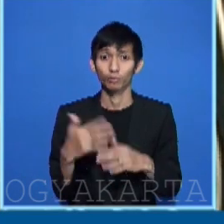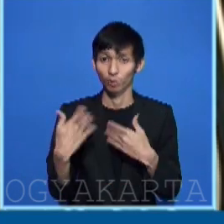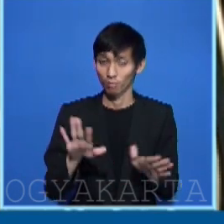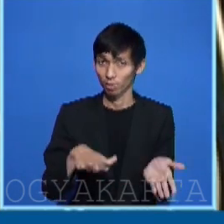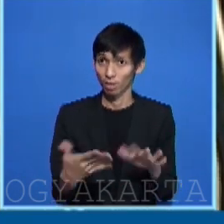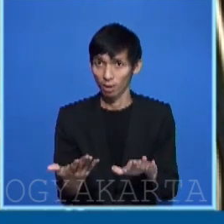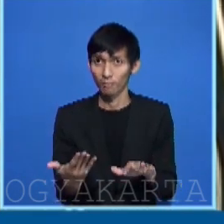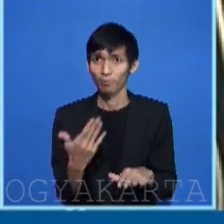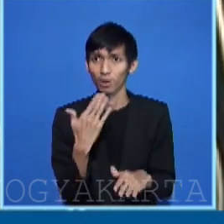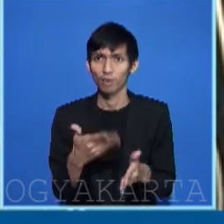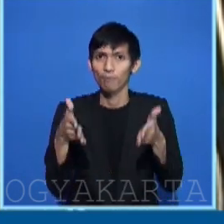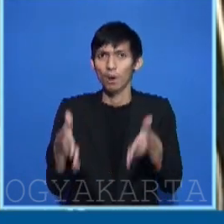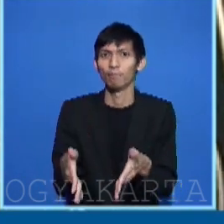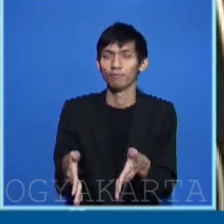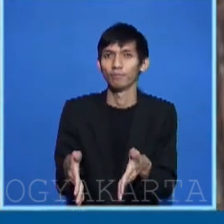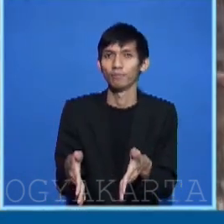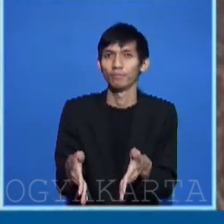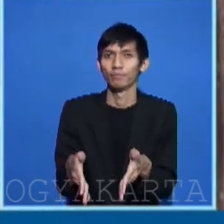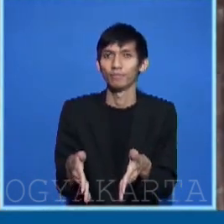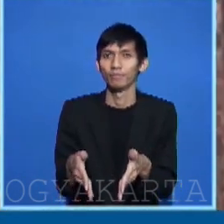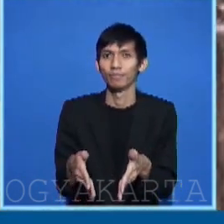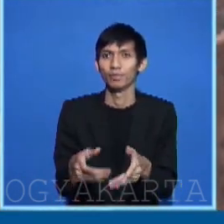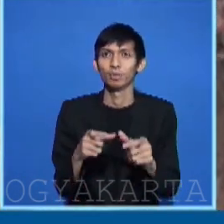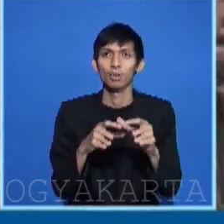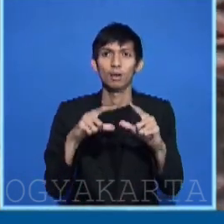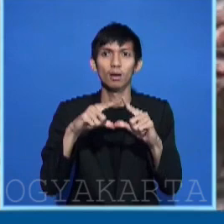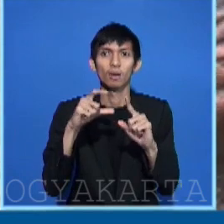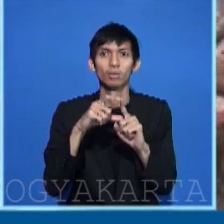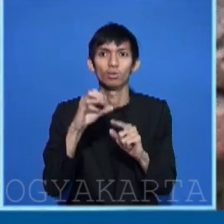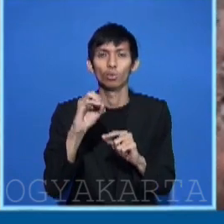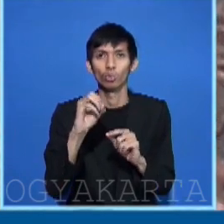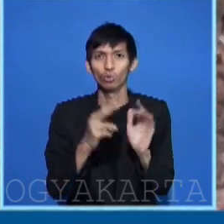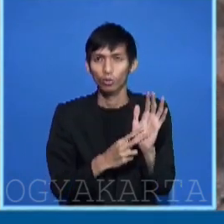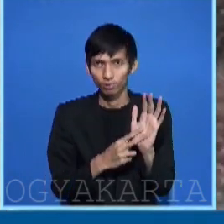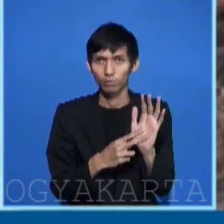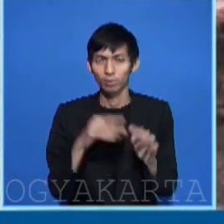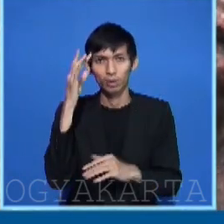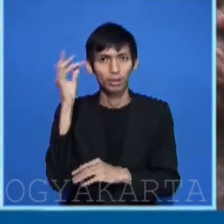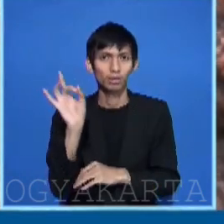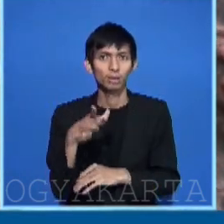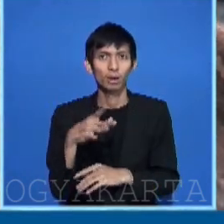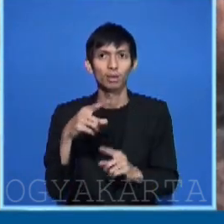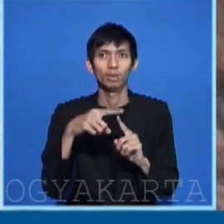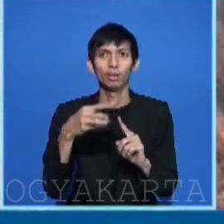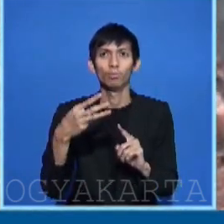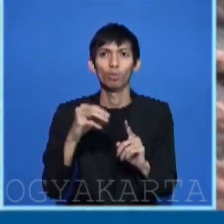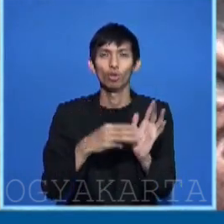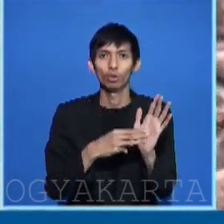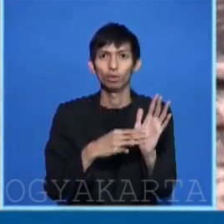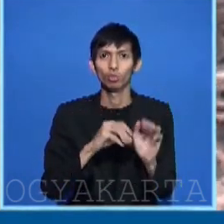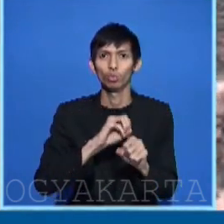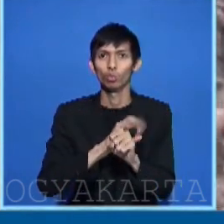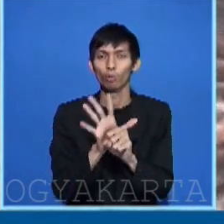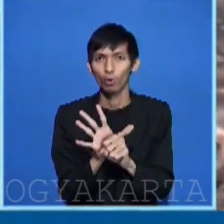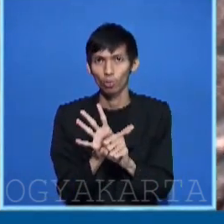secara gunung asem utawi makam sanon ing Dusun Setro Desa Kulur Temon Kulon Progo minongko